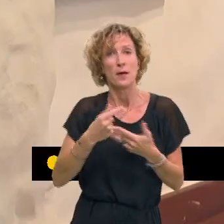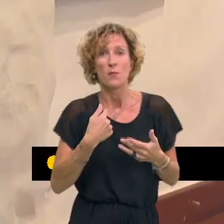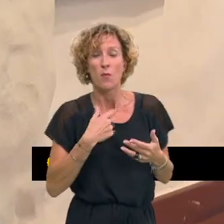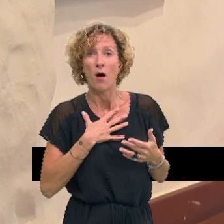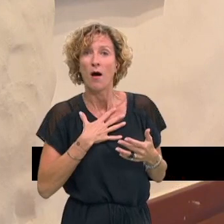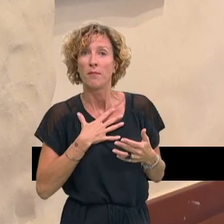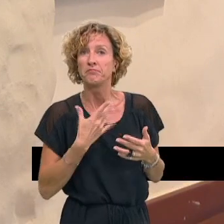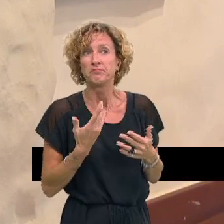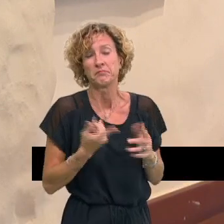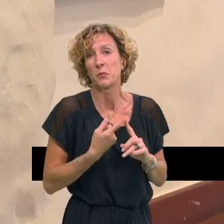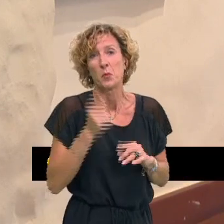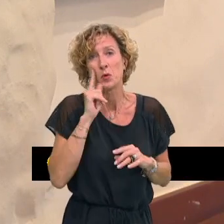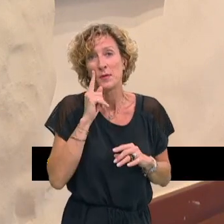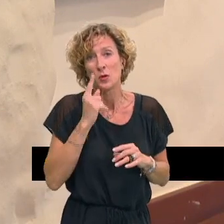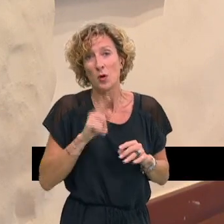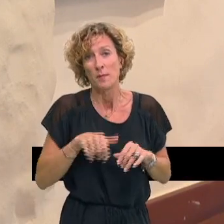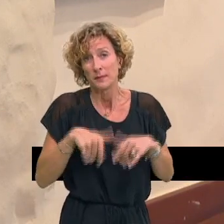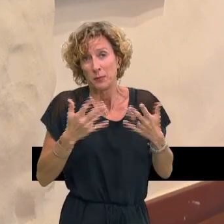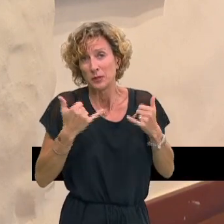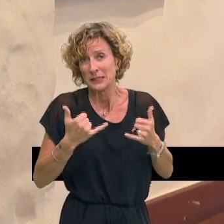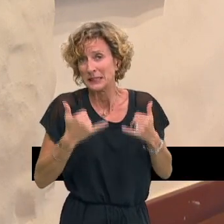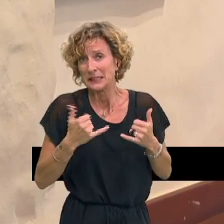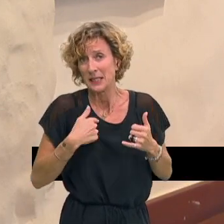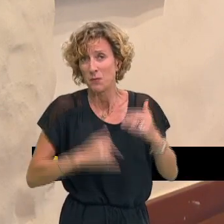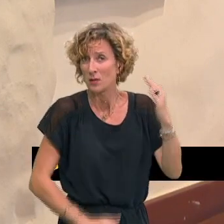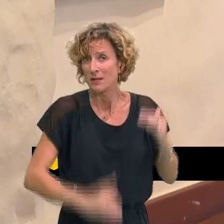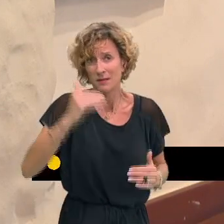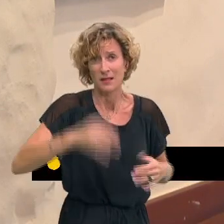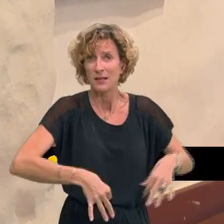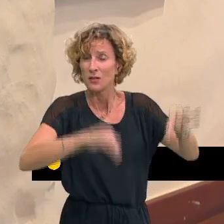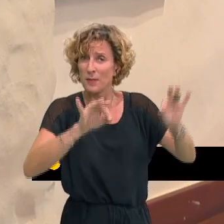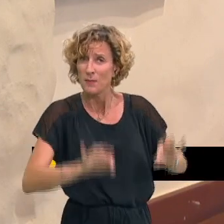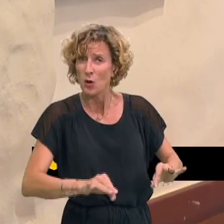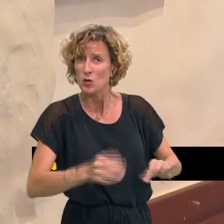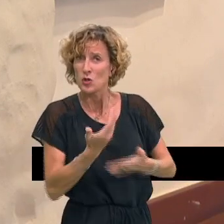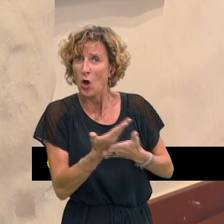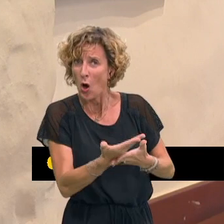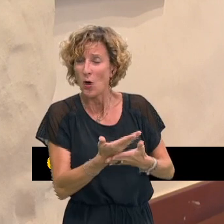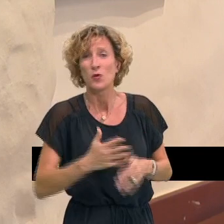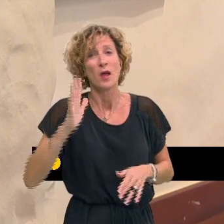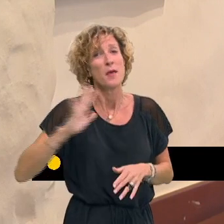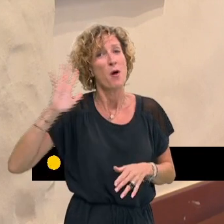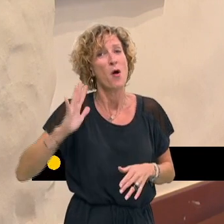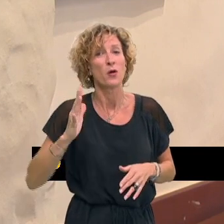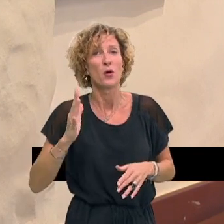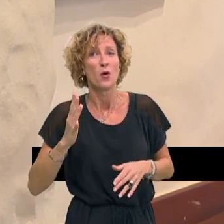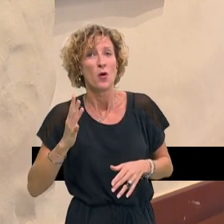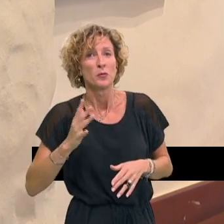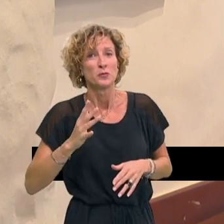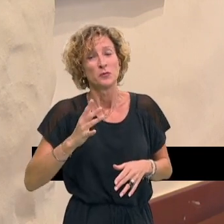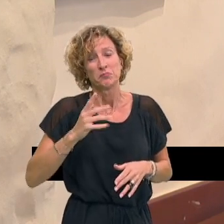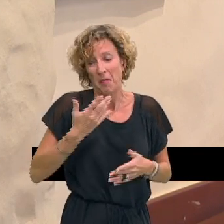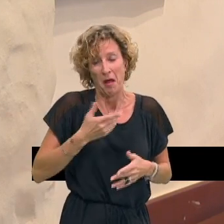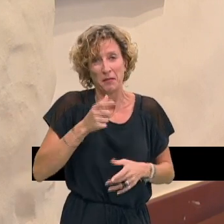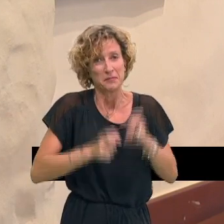très important parce que comme toute Réunionnais réunionnaise, nous l'avons grandi dans le tapis mendiant, piquette. Donc à l'époque, nos aïeux et aïeules étaient